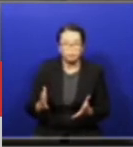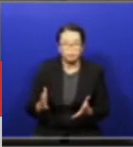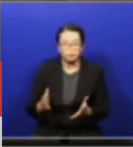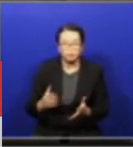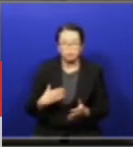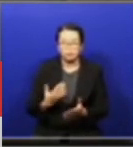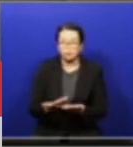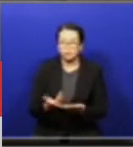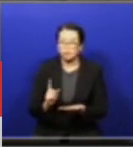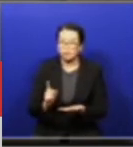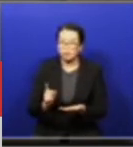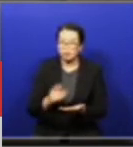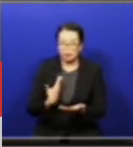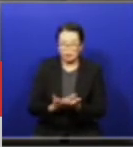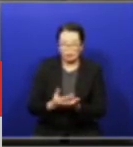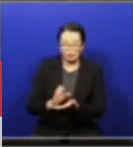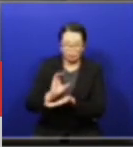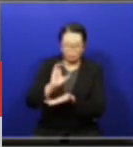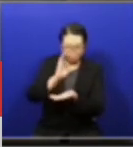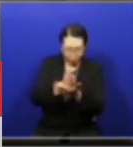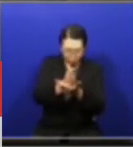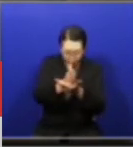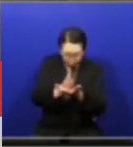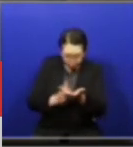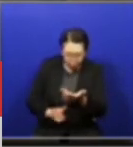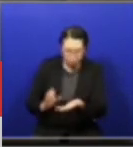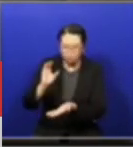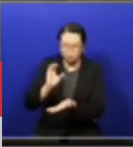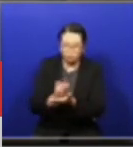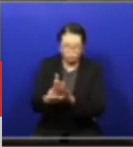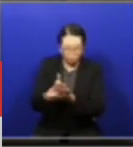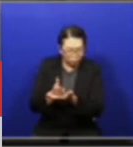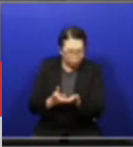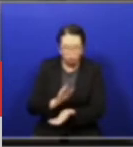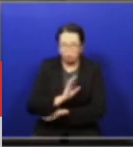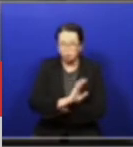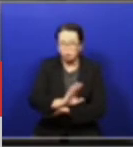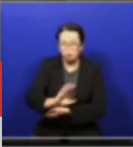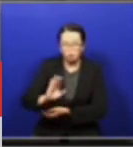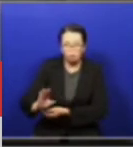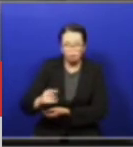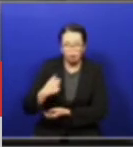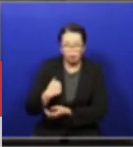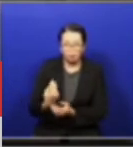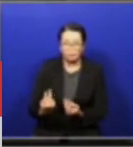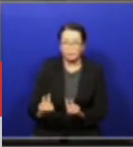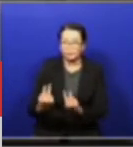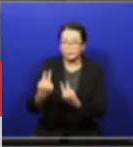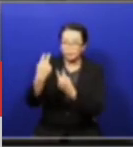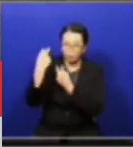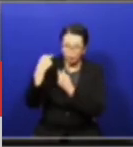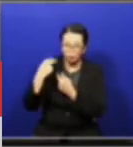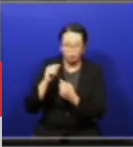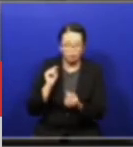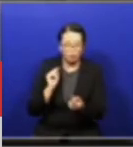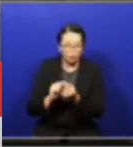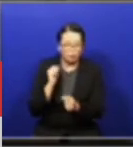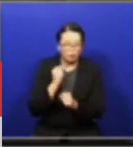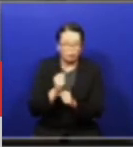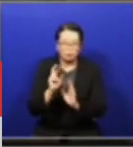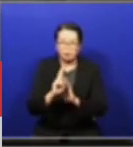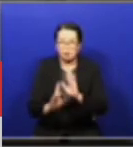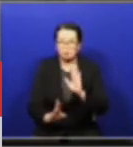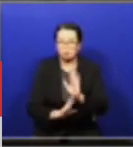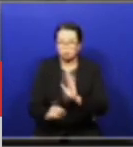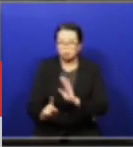บครึ่งของงบประมาณประจำปีท่านเลยนะครับผมวกกลับมาที่เรื่องของการทำระบบท่านประธ